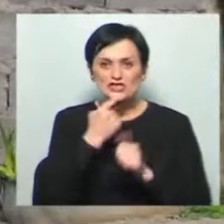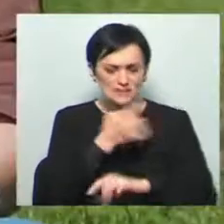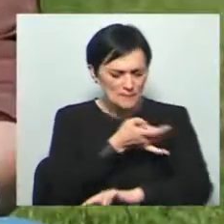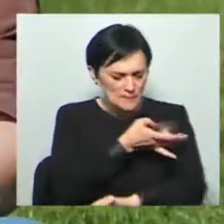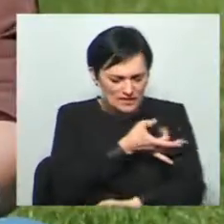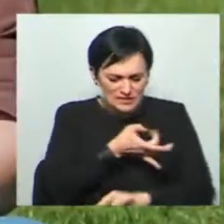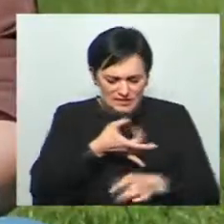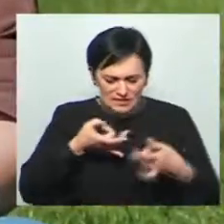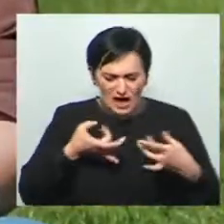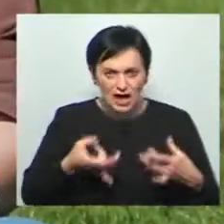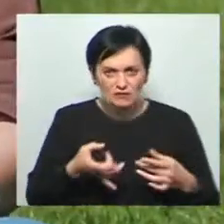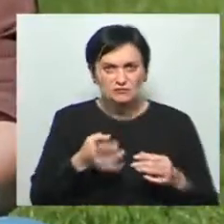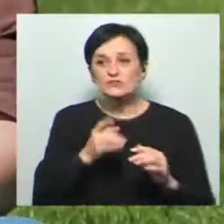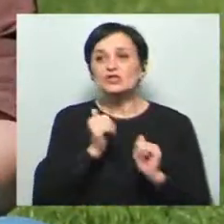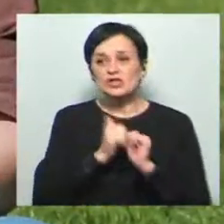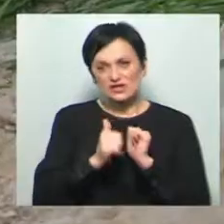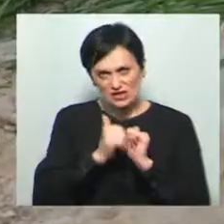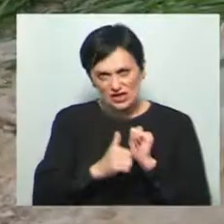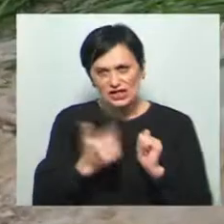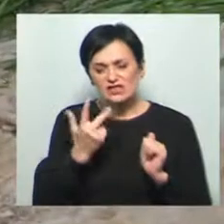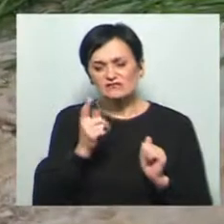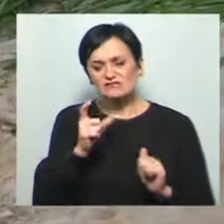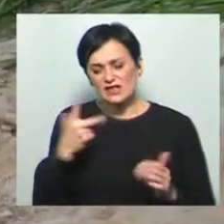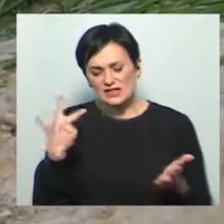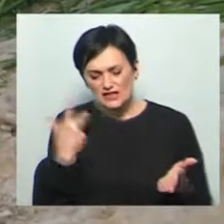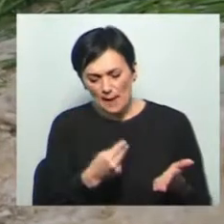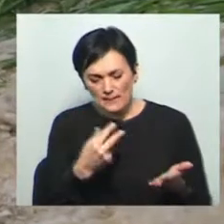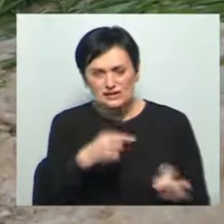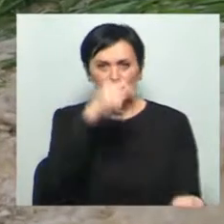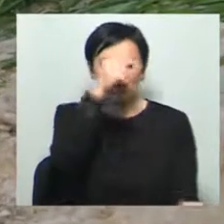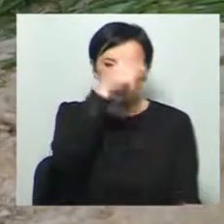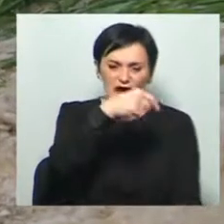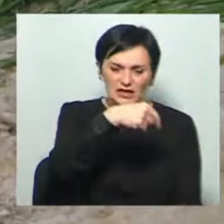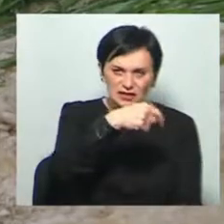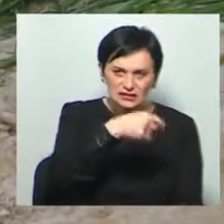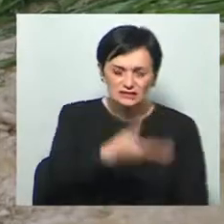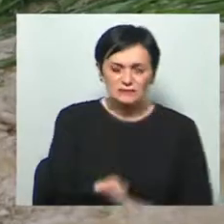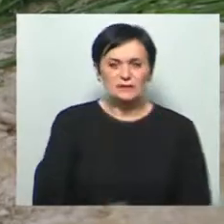ჩაქცევები, ვიწევდა ხშირად ნემსების კეთება, გადასხმები.